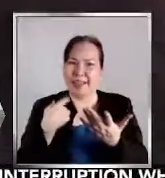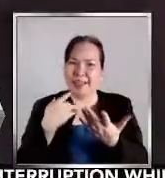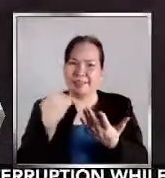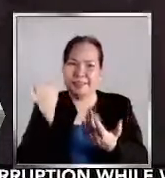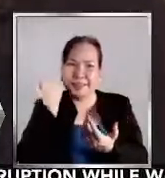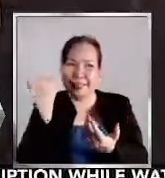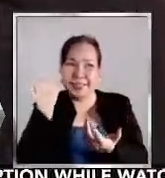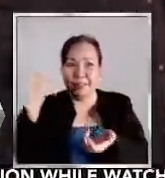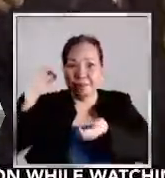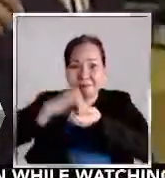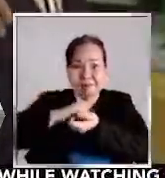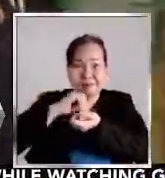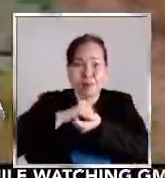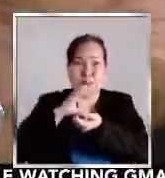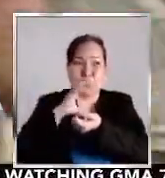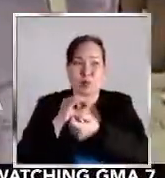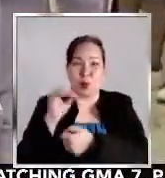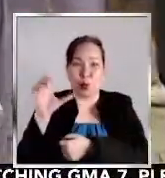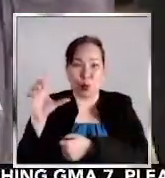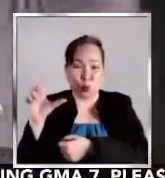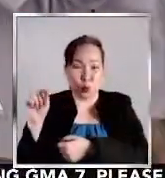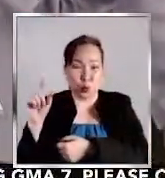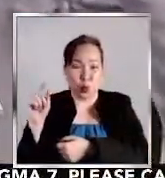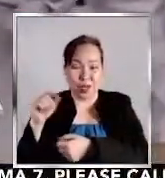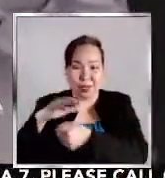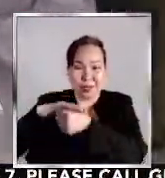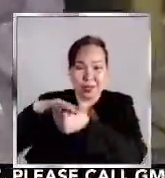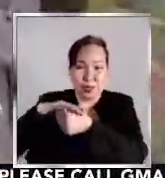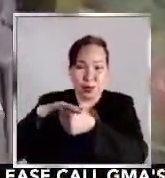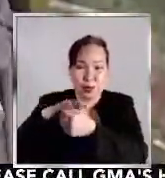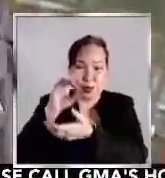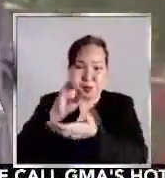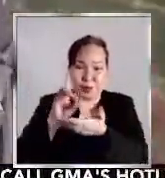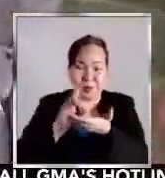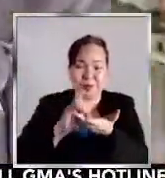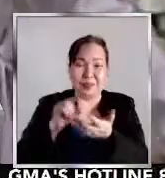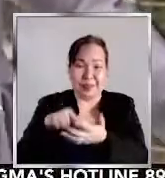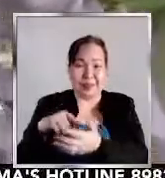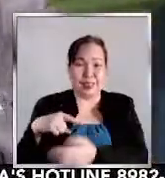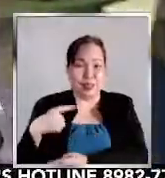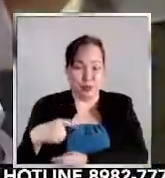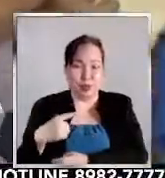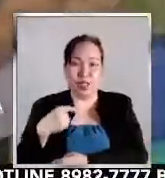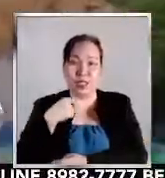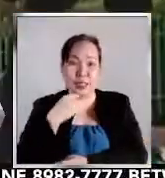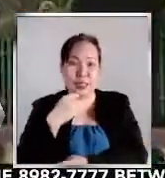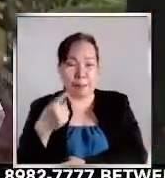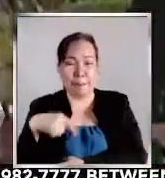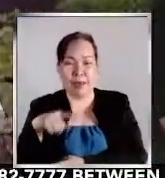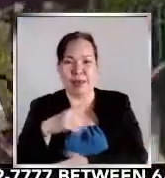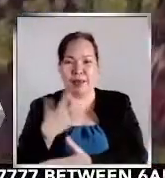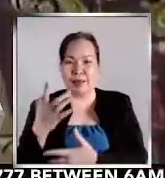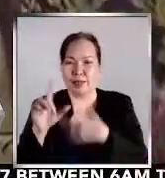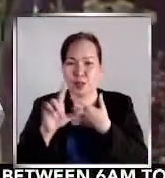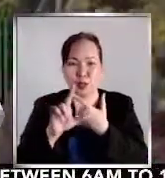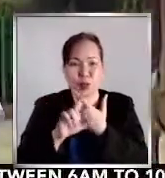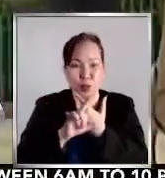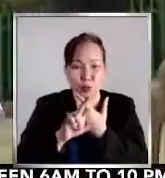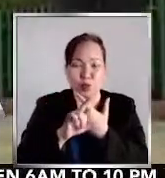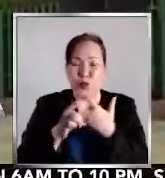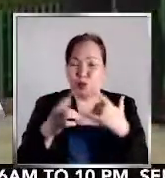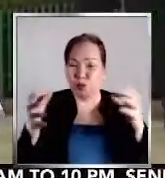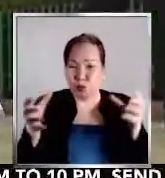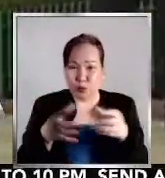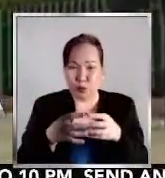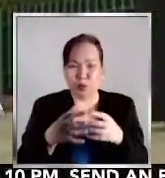nasa 20 local designers sa Laguna. Ayon sa presidente ng Designer Circle Philippines Laguna Chapter, magandang pagkakataon